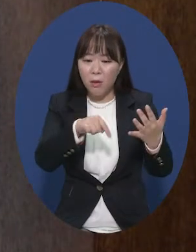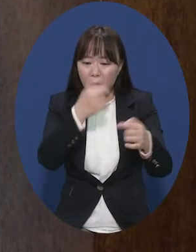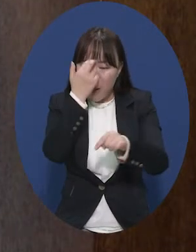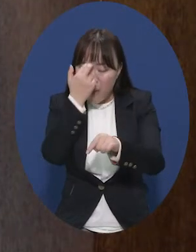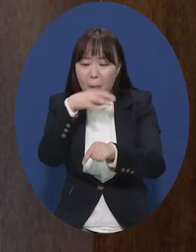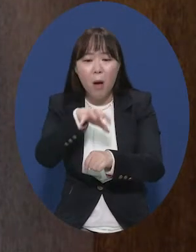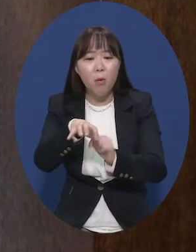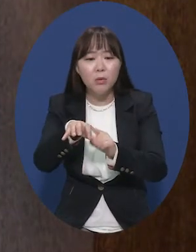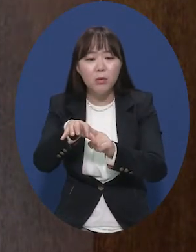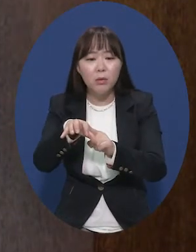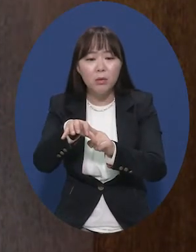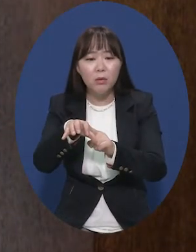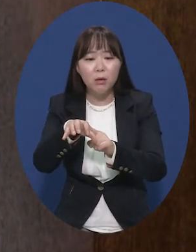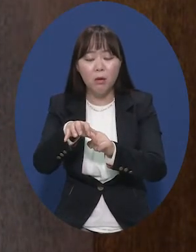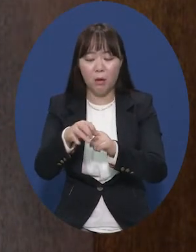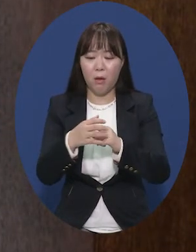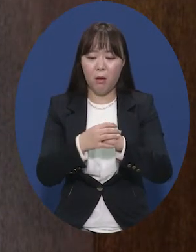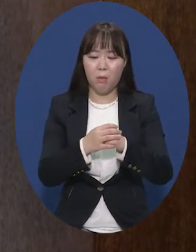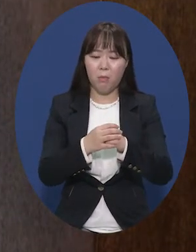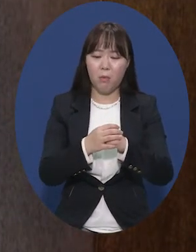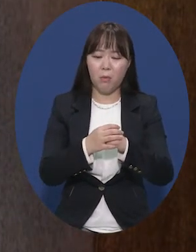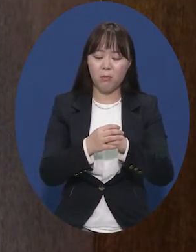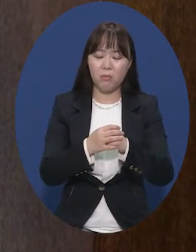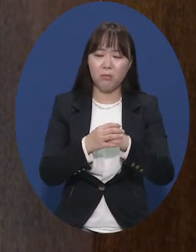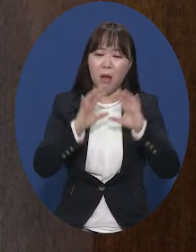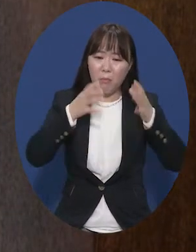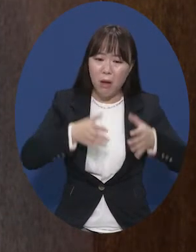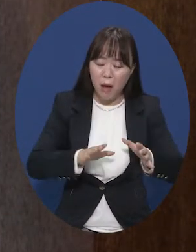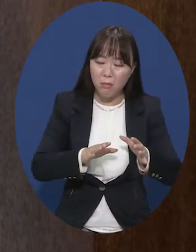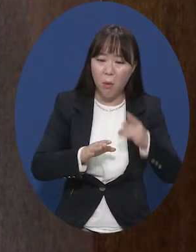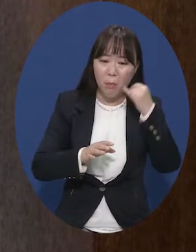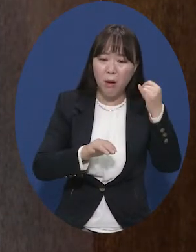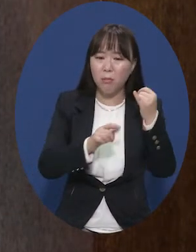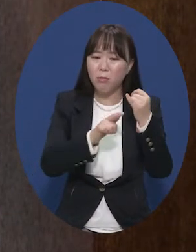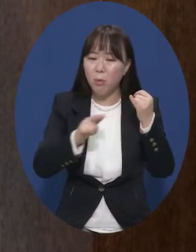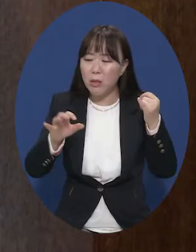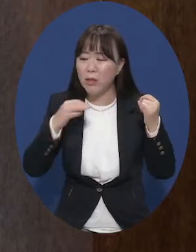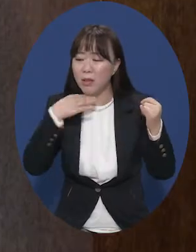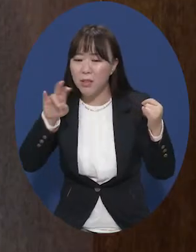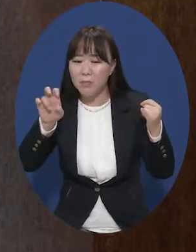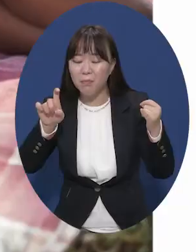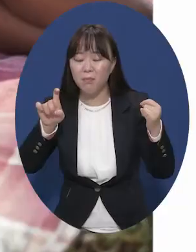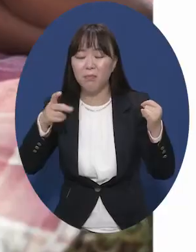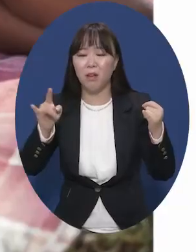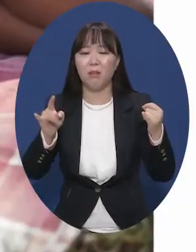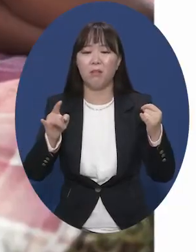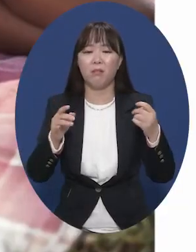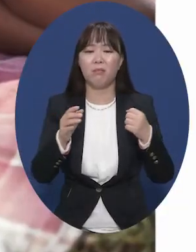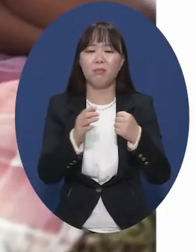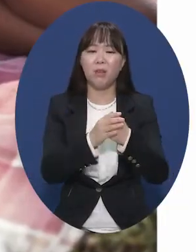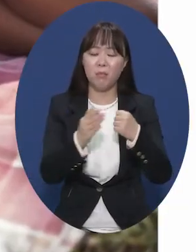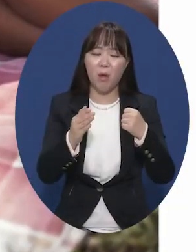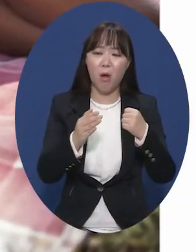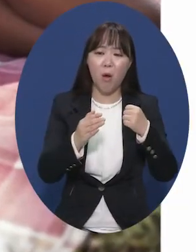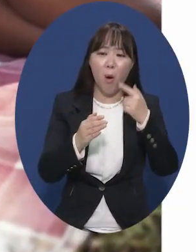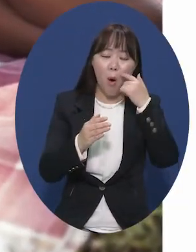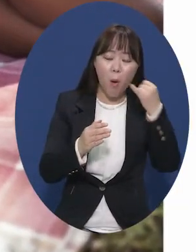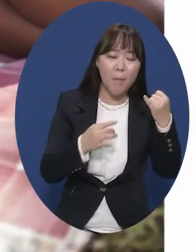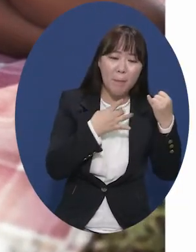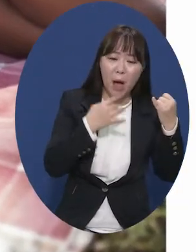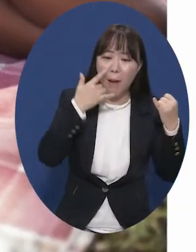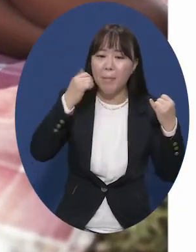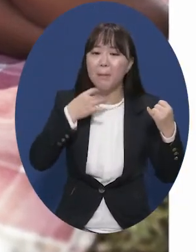교육의 부재가 있는 곳에는 미혼모라든지 10대 임신들이 너무나 많아요. 그러면서 생기는 것들은 바로 편부모 가정의 아이들이나